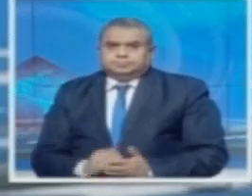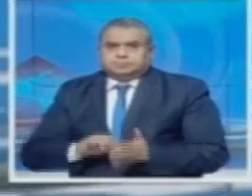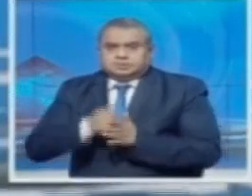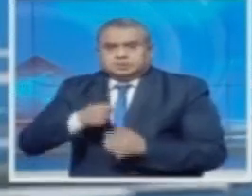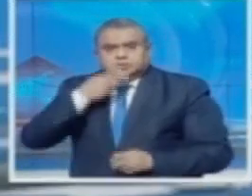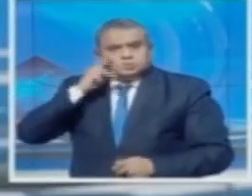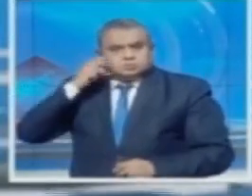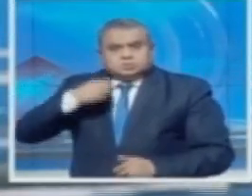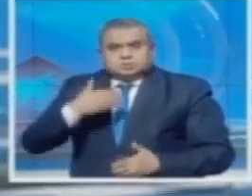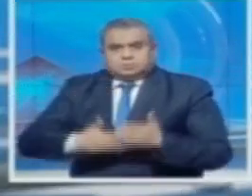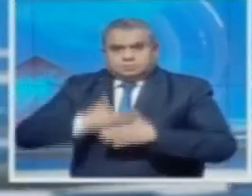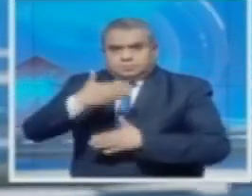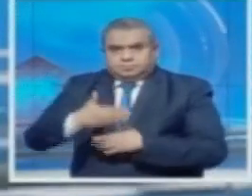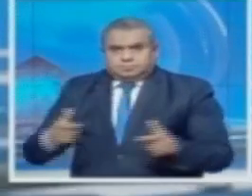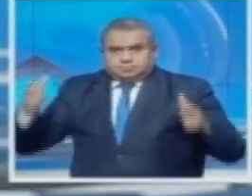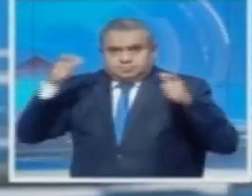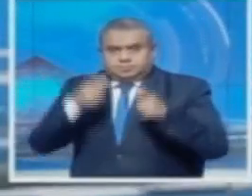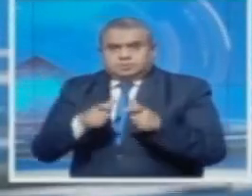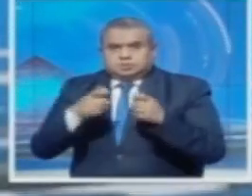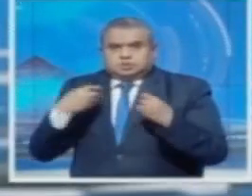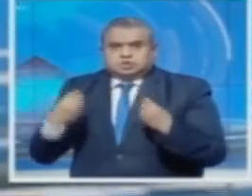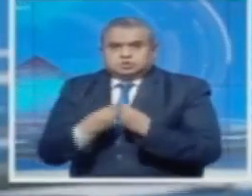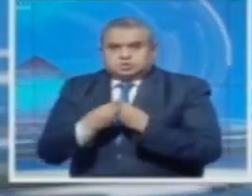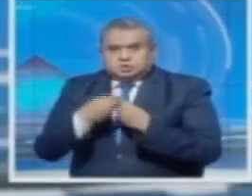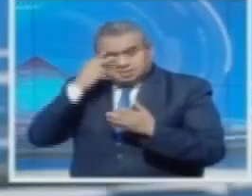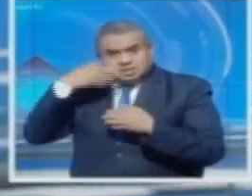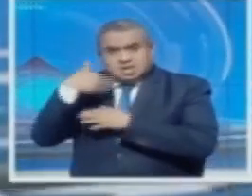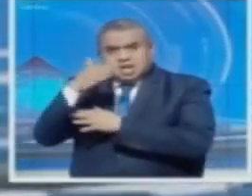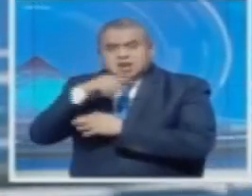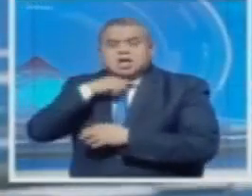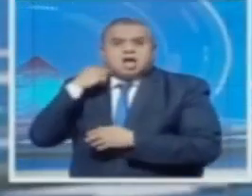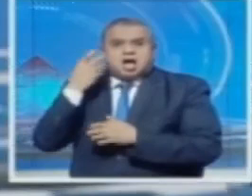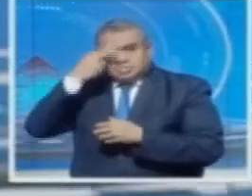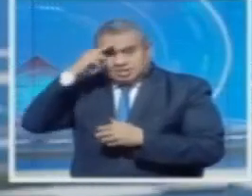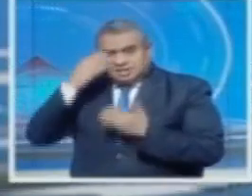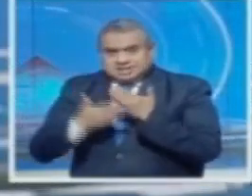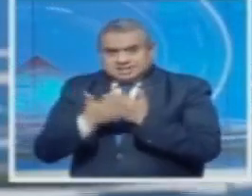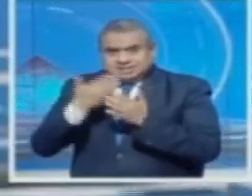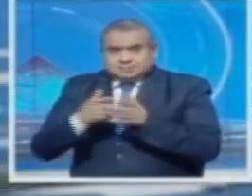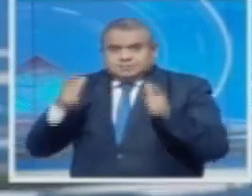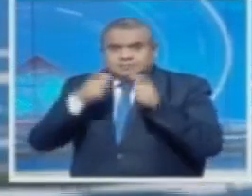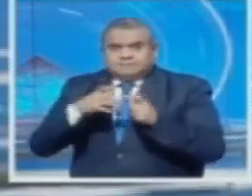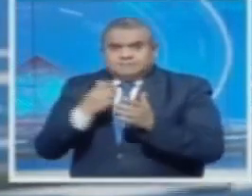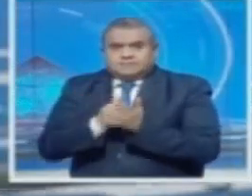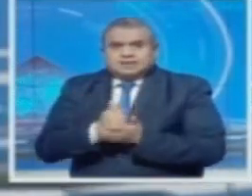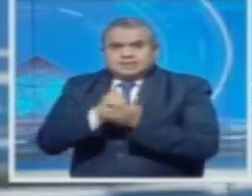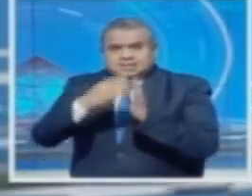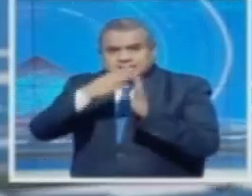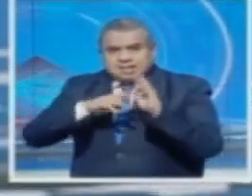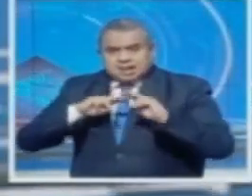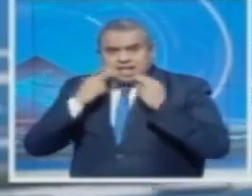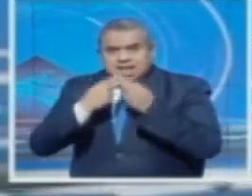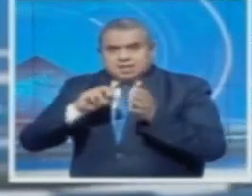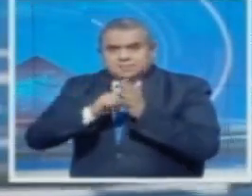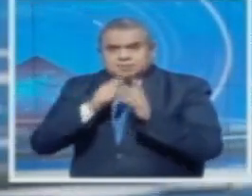أجدد التحية عقب مشاركته في جلسة شراكة النمو الأخضر ضمن فعاليات قمة ميثاق التمويل العالمي